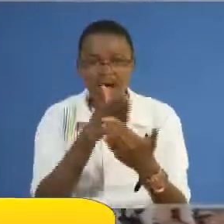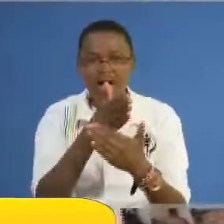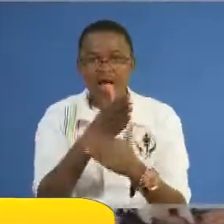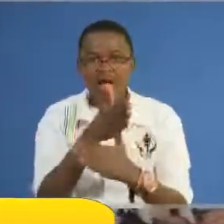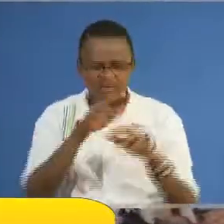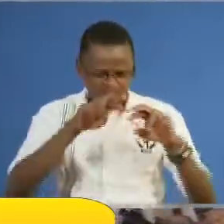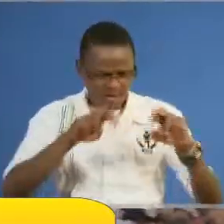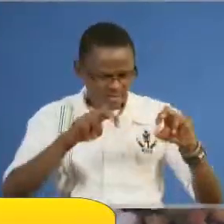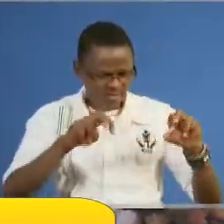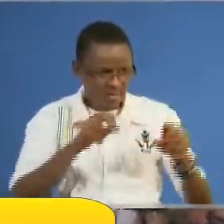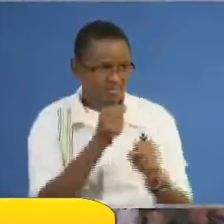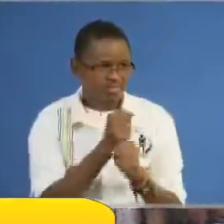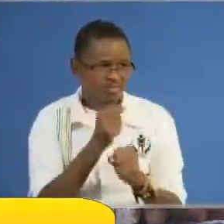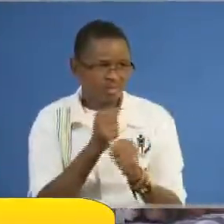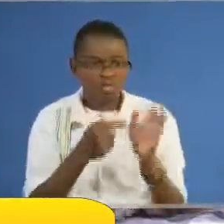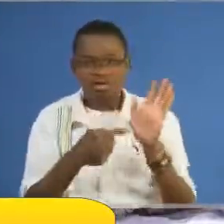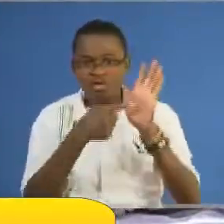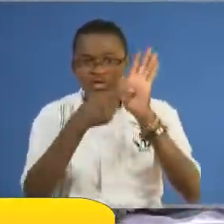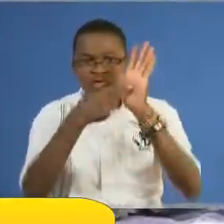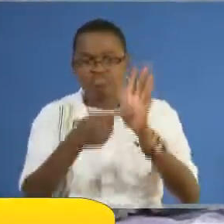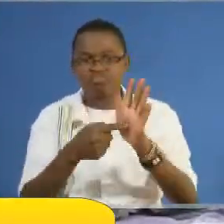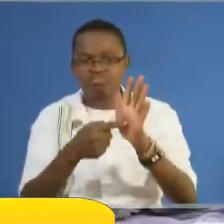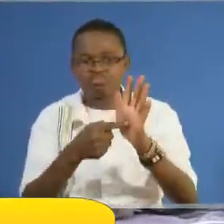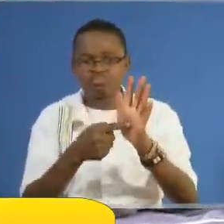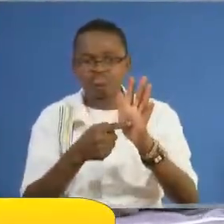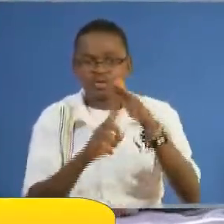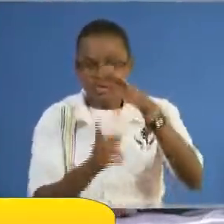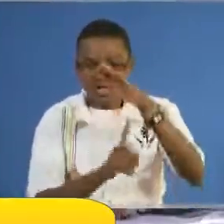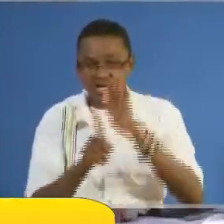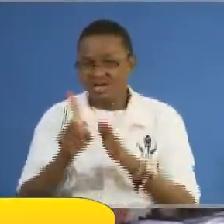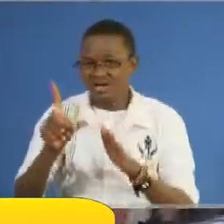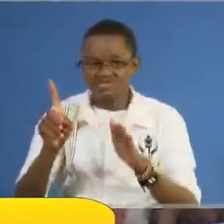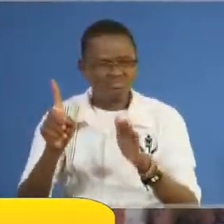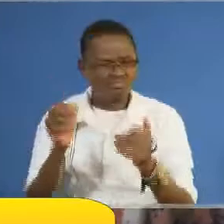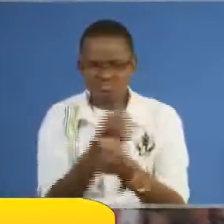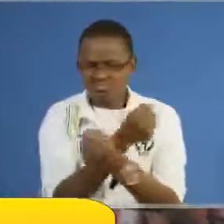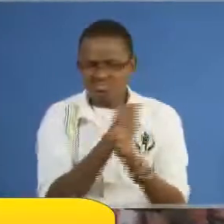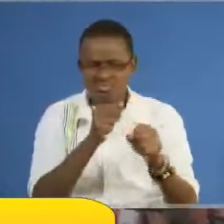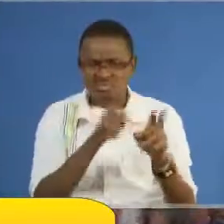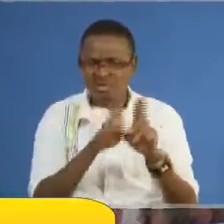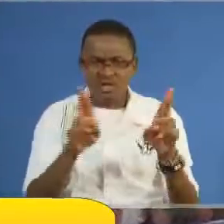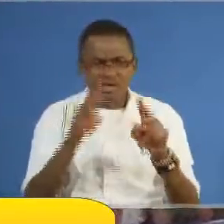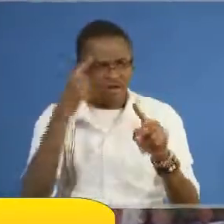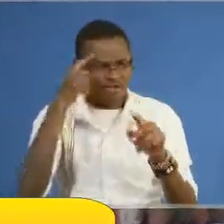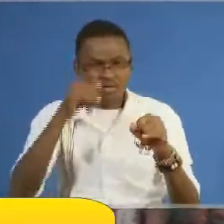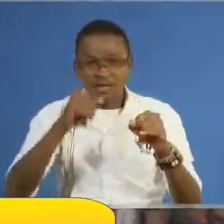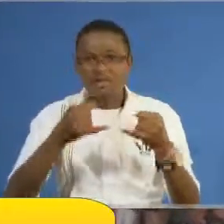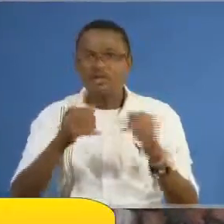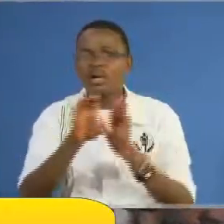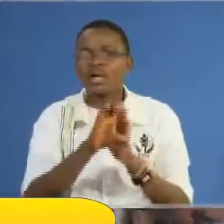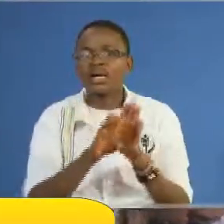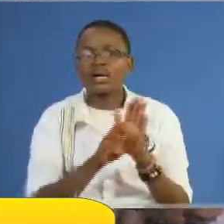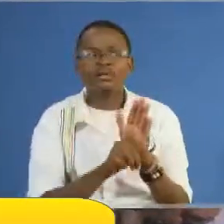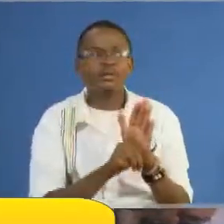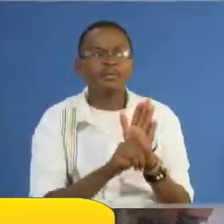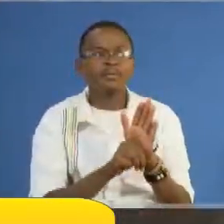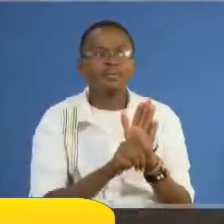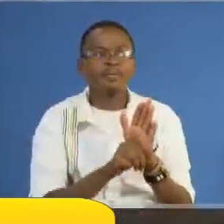ya uchunguzi uliofanywa kuonyesha kwamba wizara hiyo haikuwa tayari kuzindua mtaala huo.